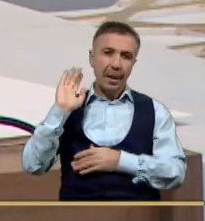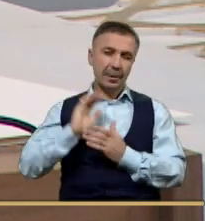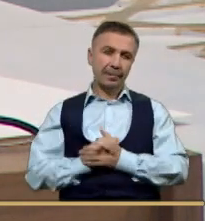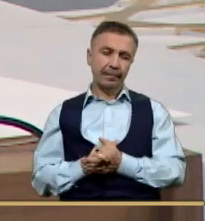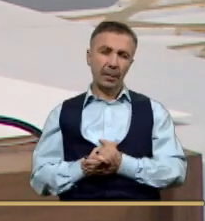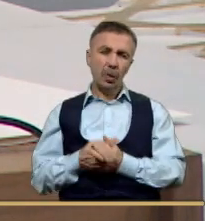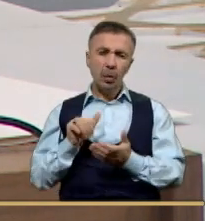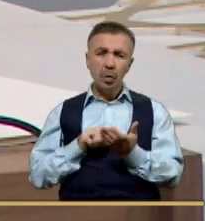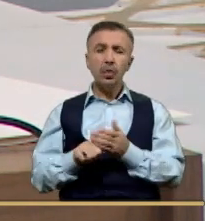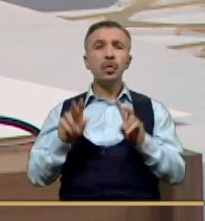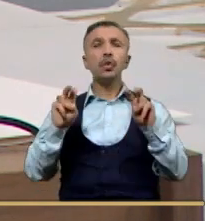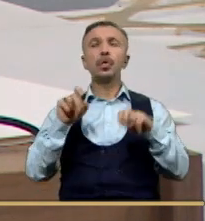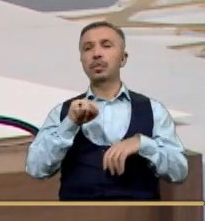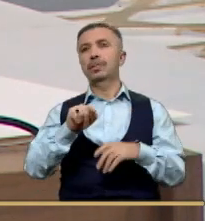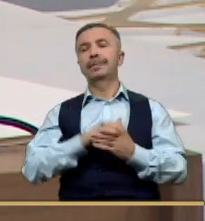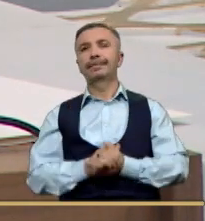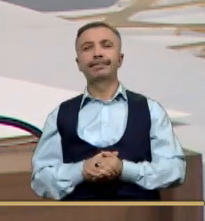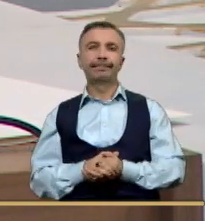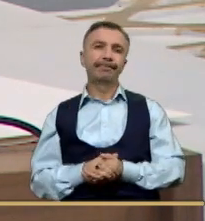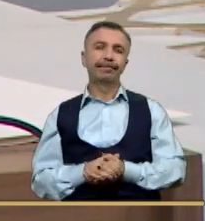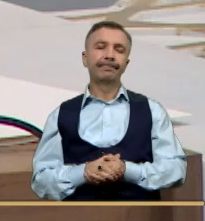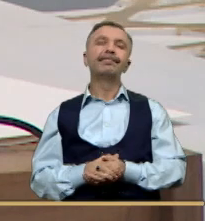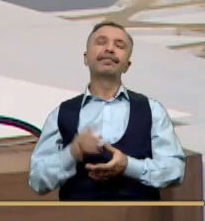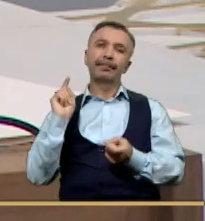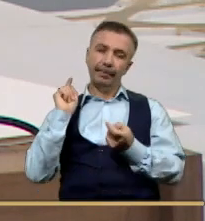Bütün mesele burada. Ve